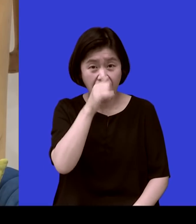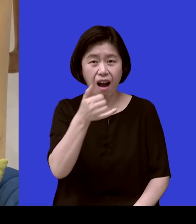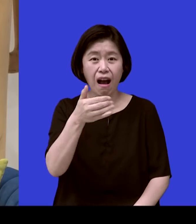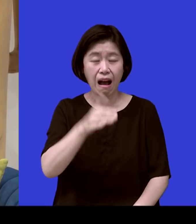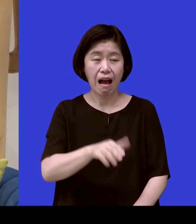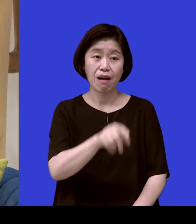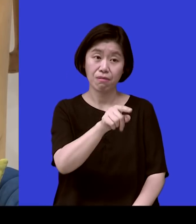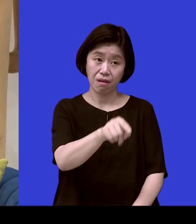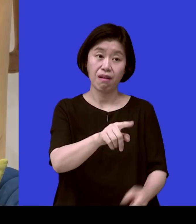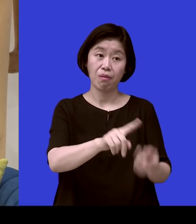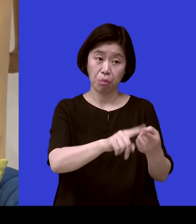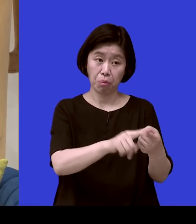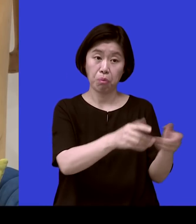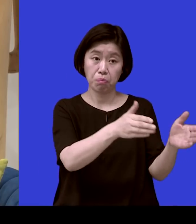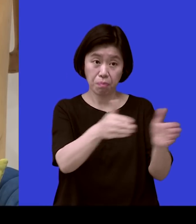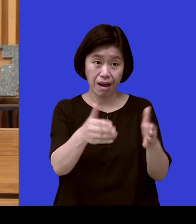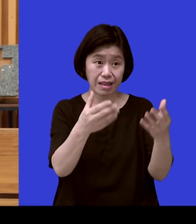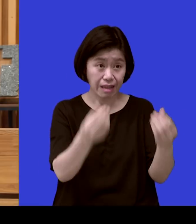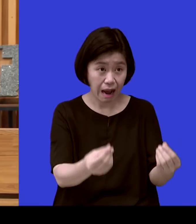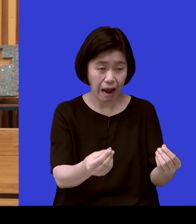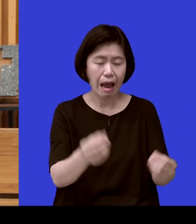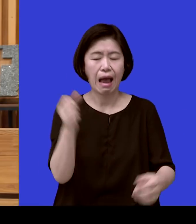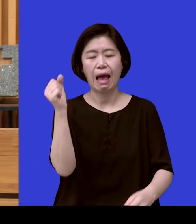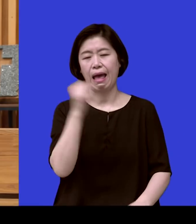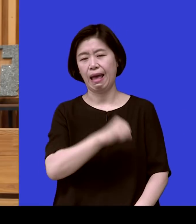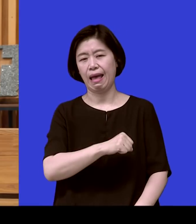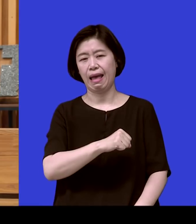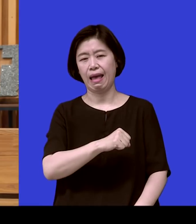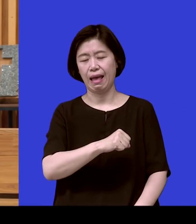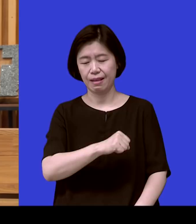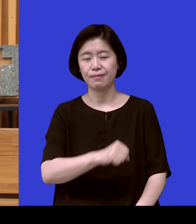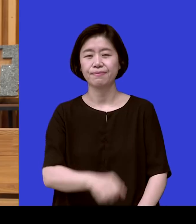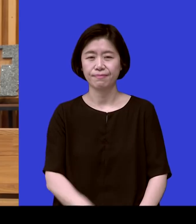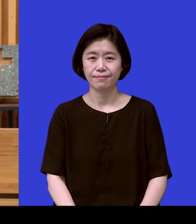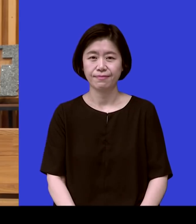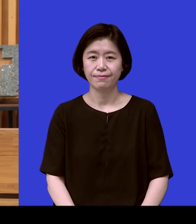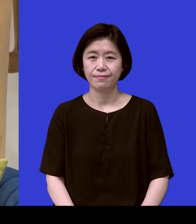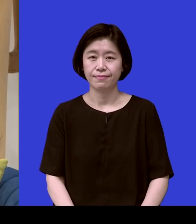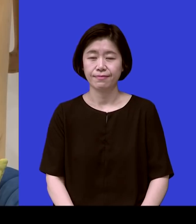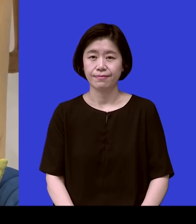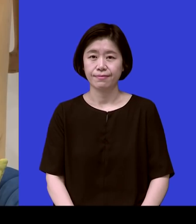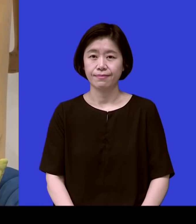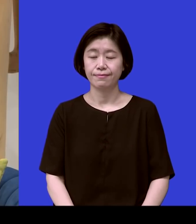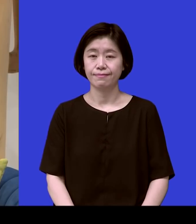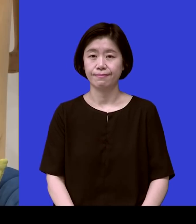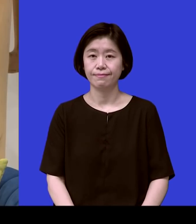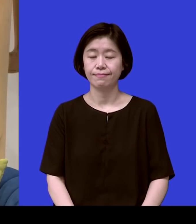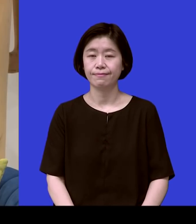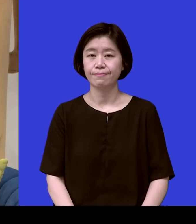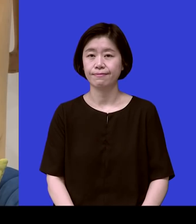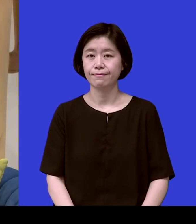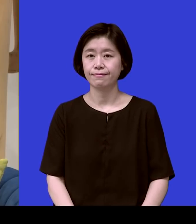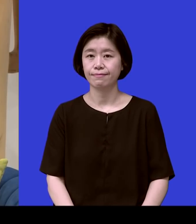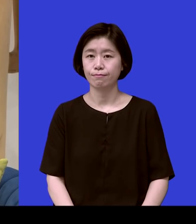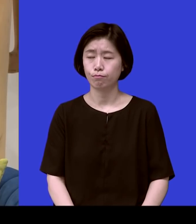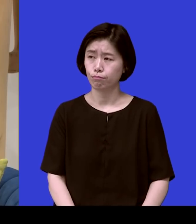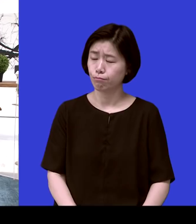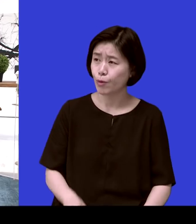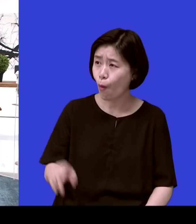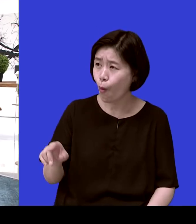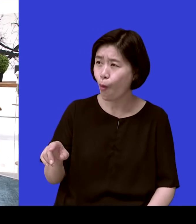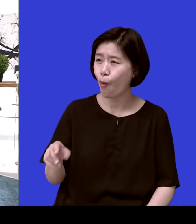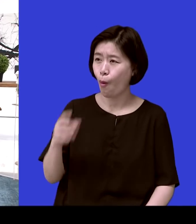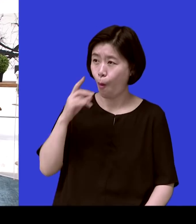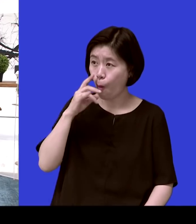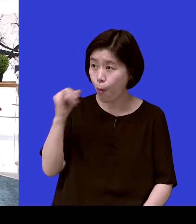나름대로 정리를 한 거예요. 한 거구나. 했다는 예. 거구나. 눈에 안 들어오거든요. 그게. 네, 이렇게 말했더니 아이가 나중에 얘기하는데 우리 엄마 왜